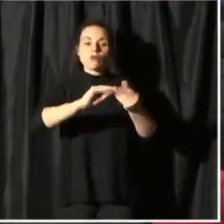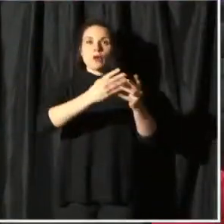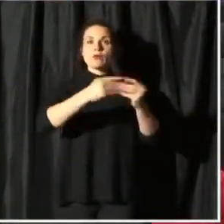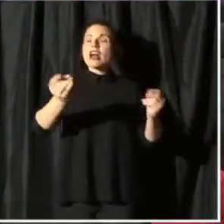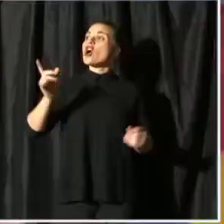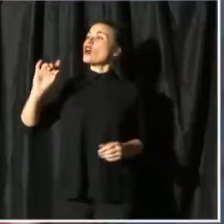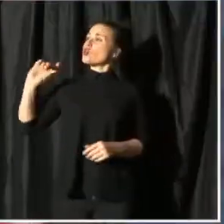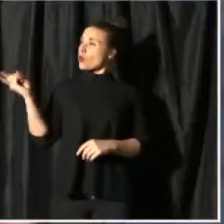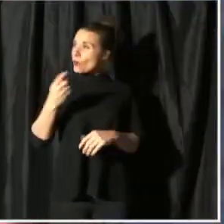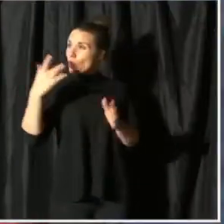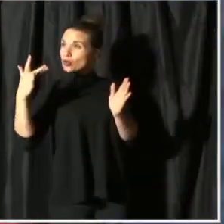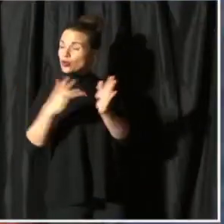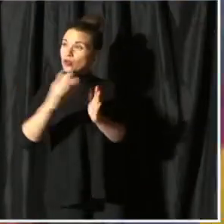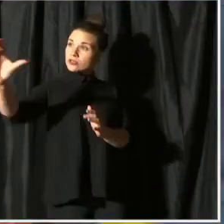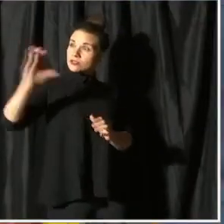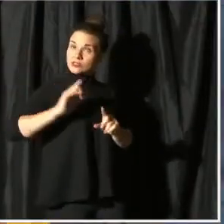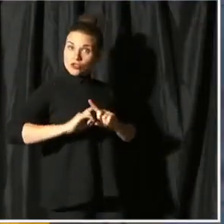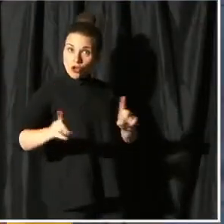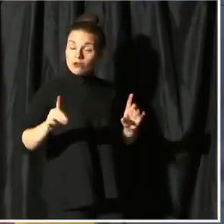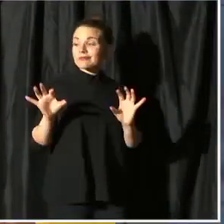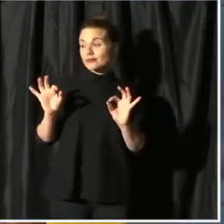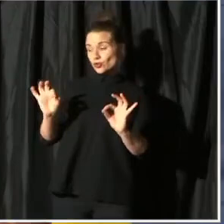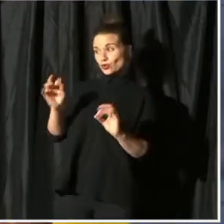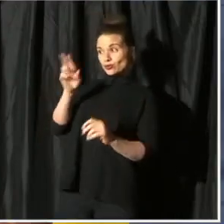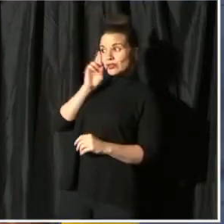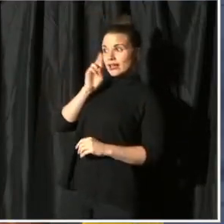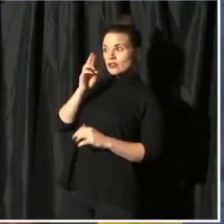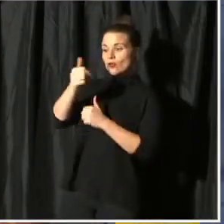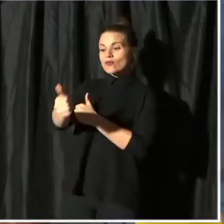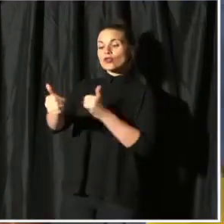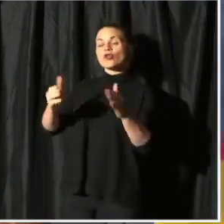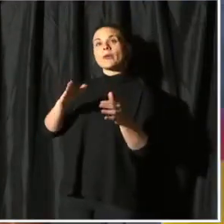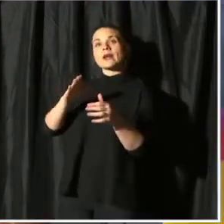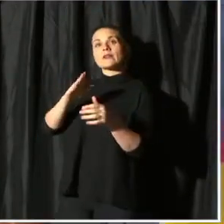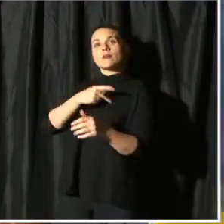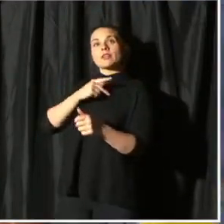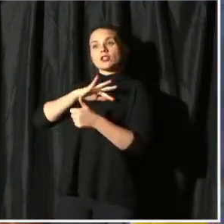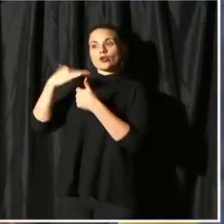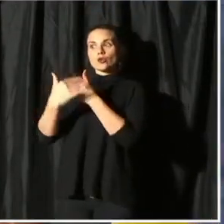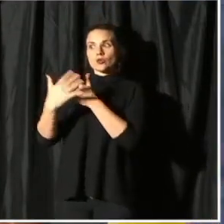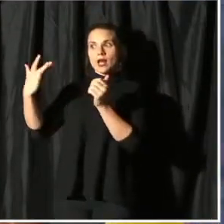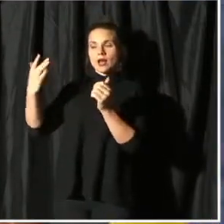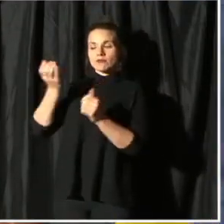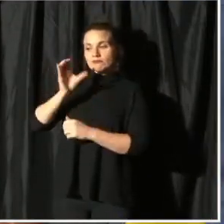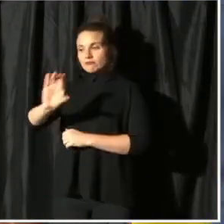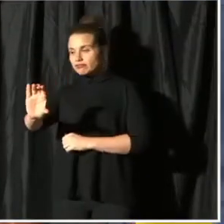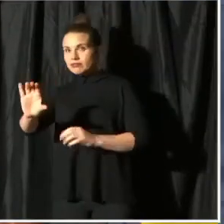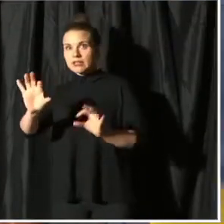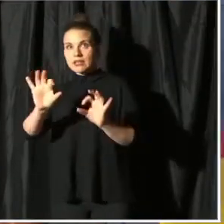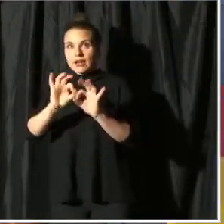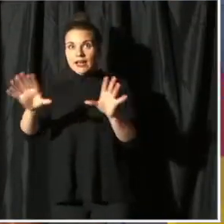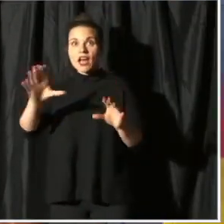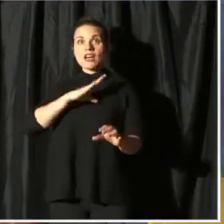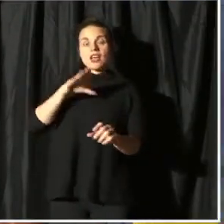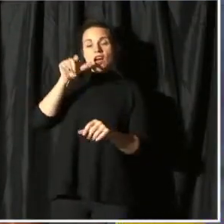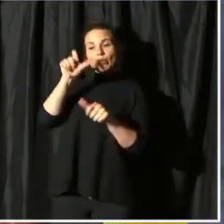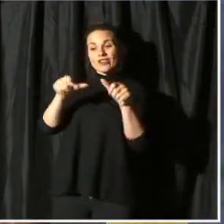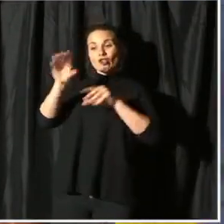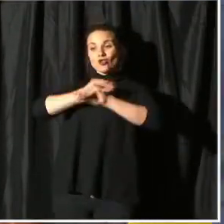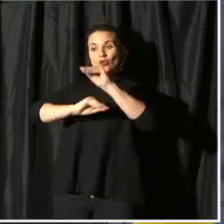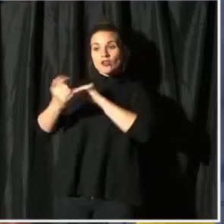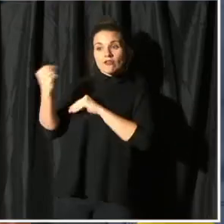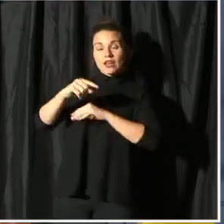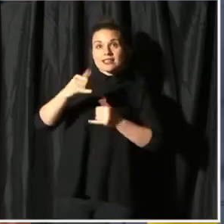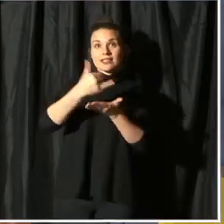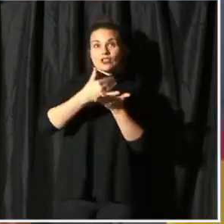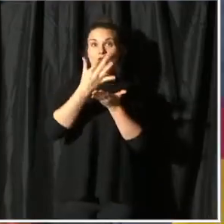monde n'a pas eu effectivement le médico social n'a pas été reconnu là dedans il ya des soignants qui sont venus en ile de france d'autres régions pour